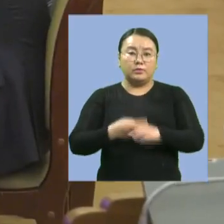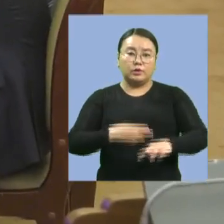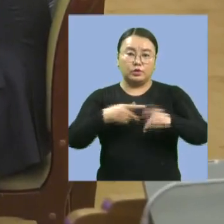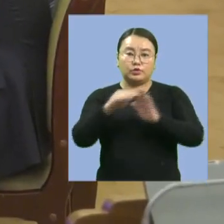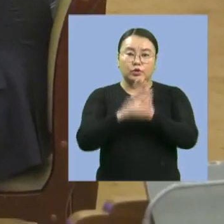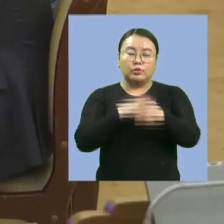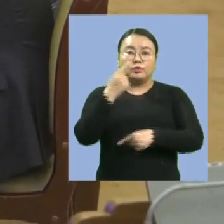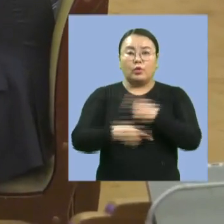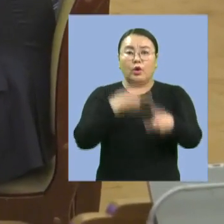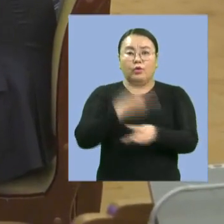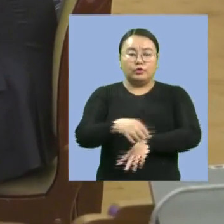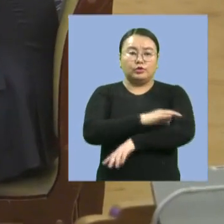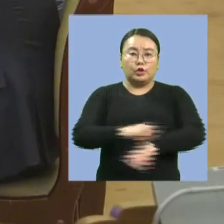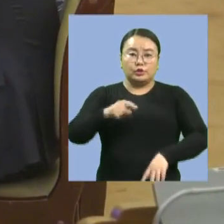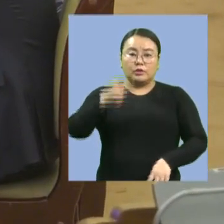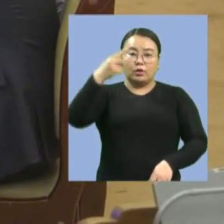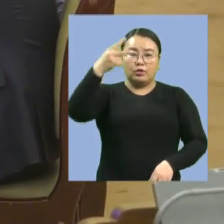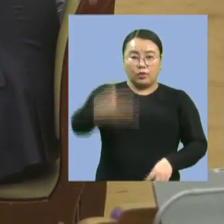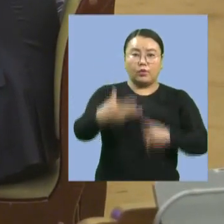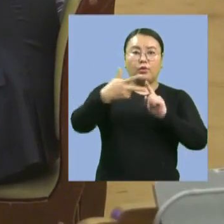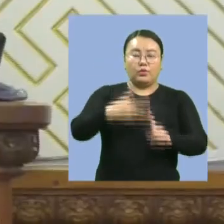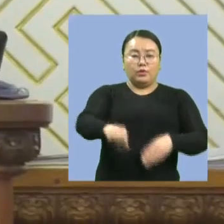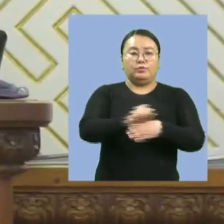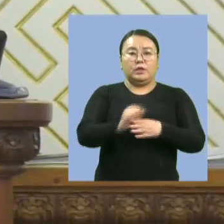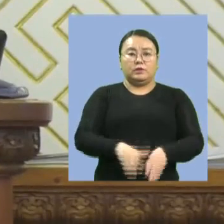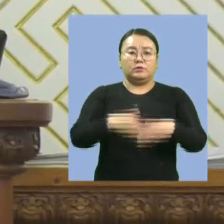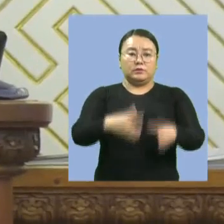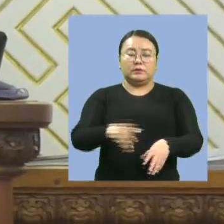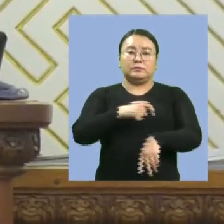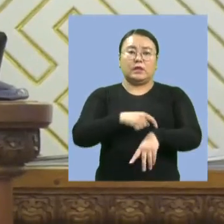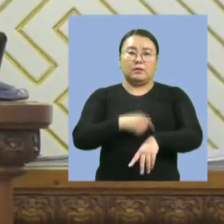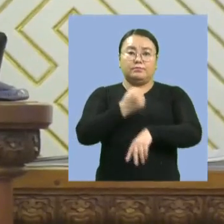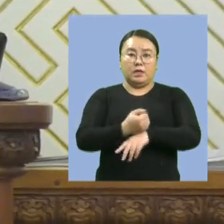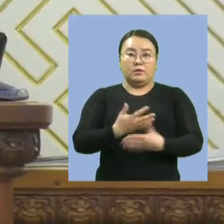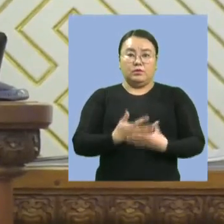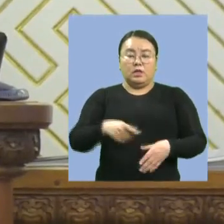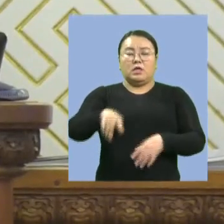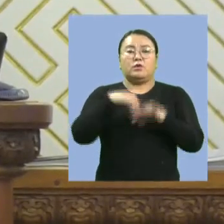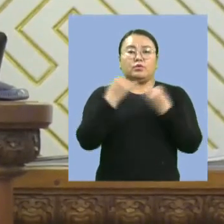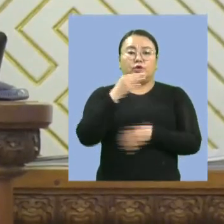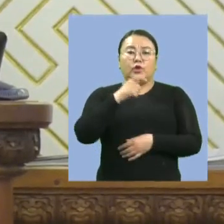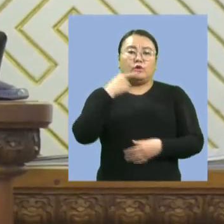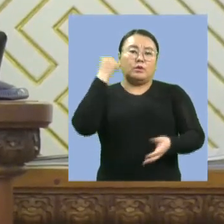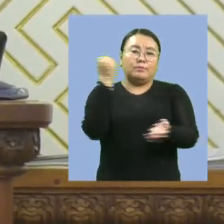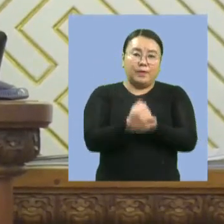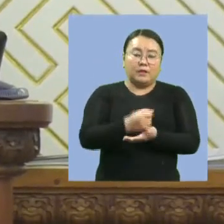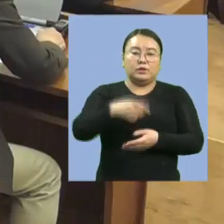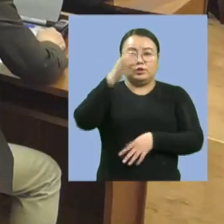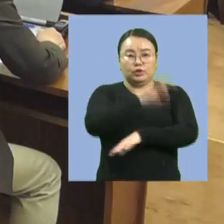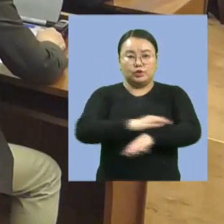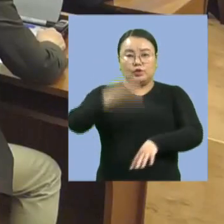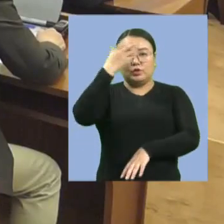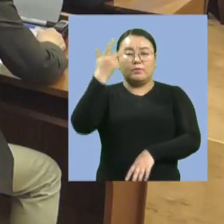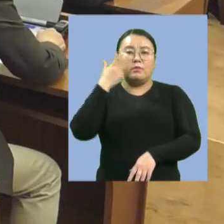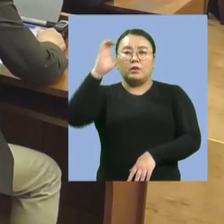улсын үндсэн хуульд нэмэлт өөрчлөлт оруулах журмын тухай хууль төслийг 3 дахь хэлцүүлэгт бэлтгэх үүрэг хугацааг тогтоосон. Улсын хурлын тогтоолыг